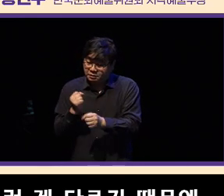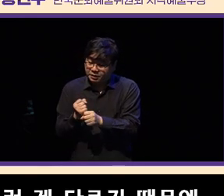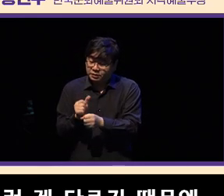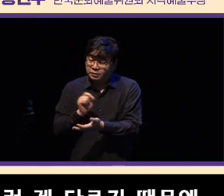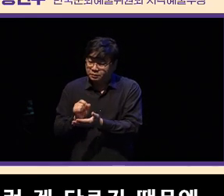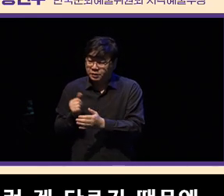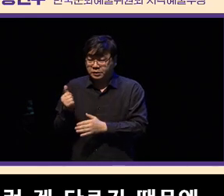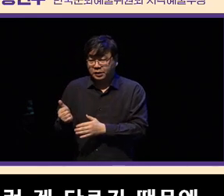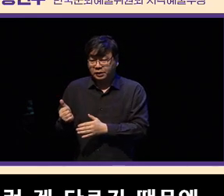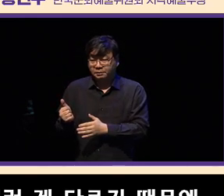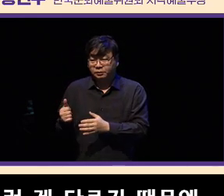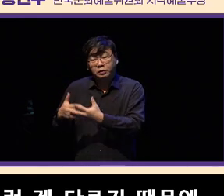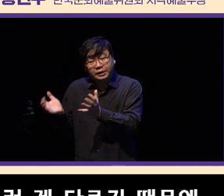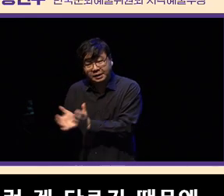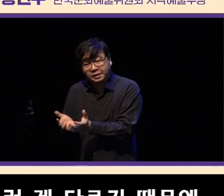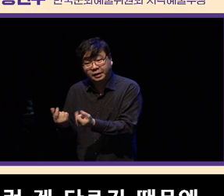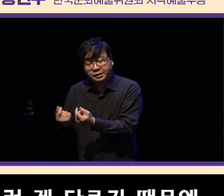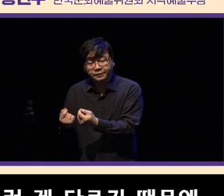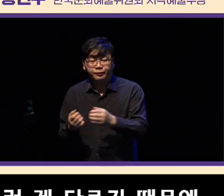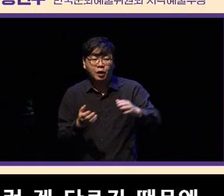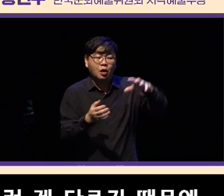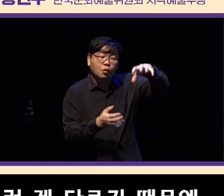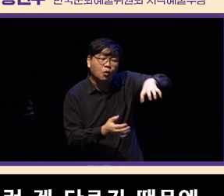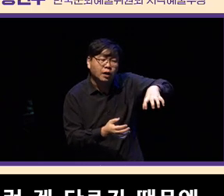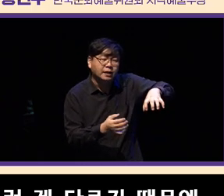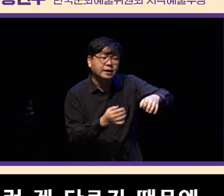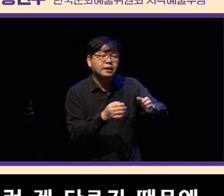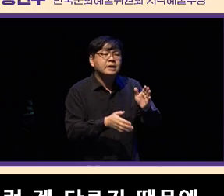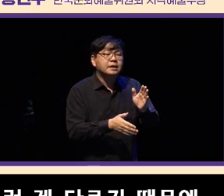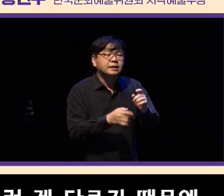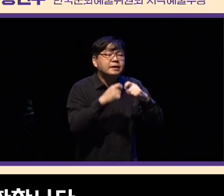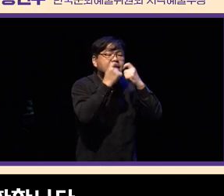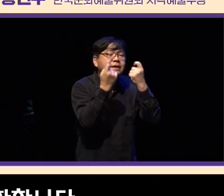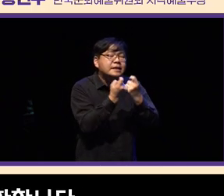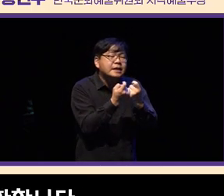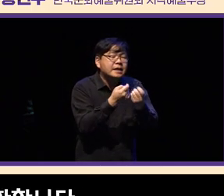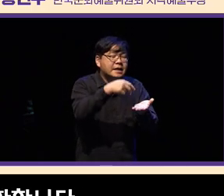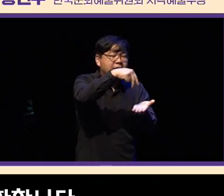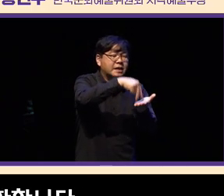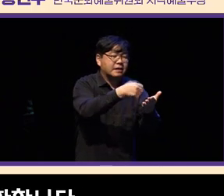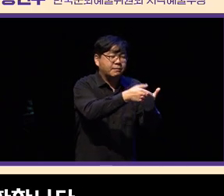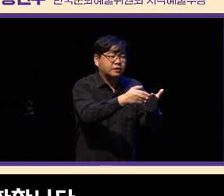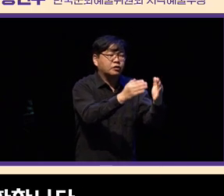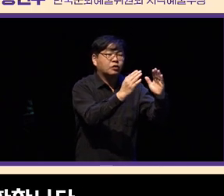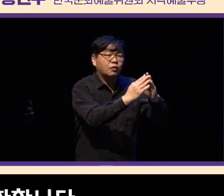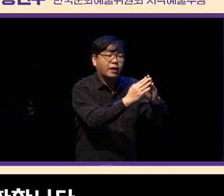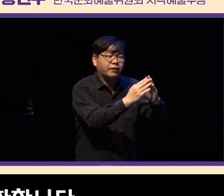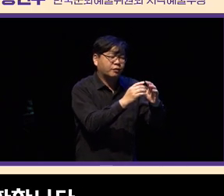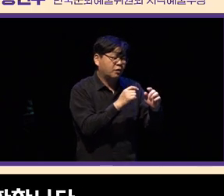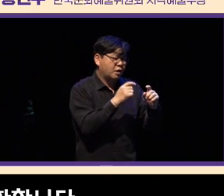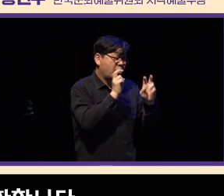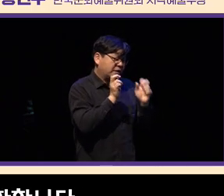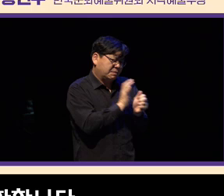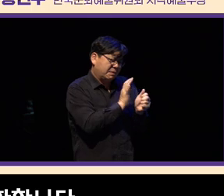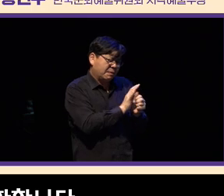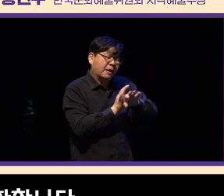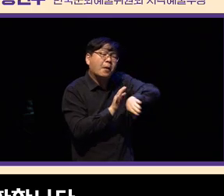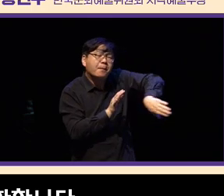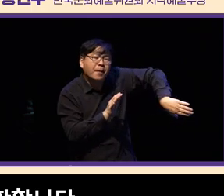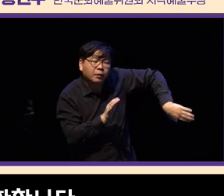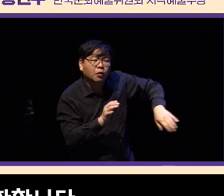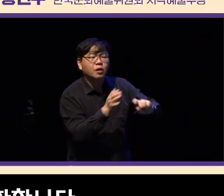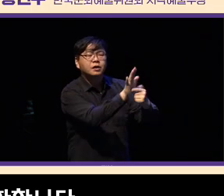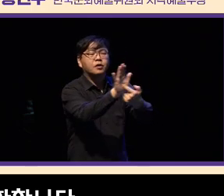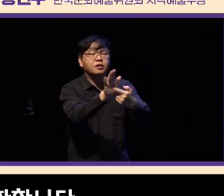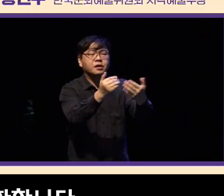포함합니다. 공간은 기존에 이제 사립미술관과 그 상업적인 공간을 제외한 민간 전시 전문 공간 그리고